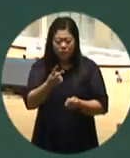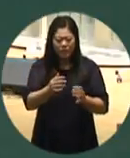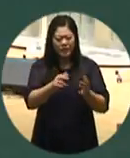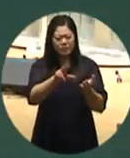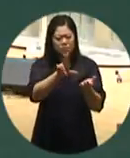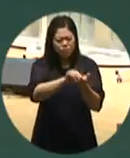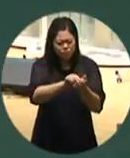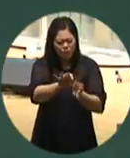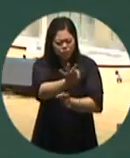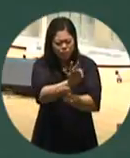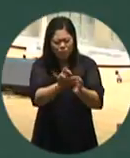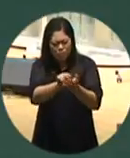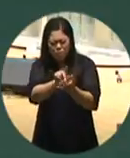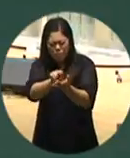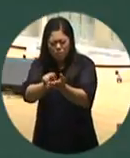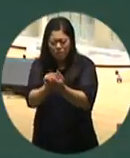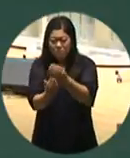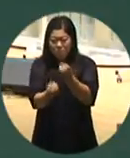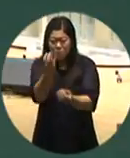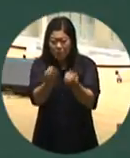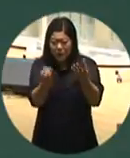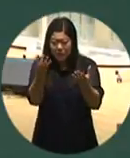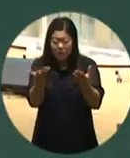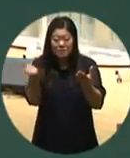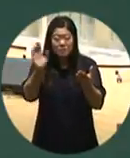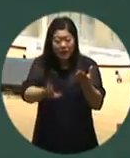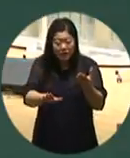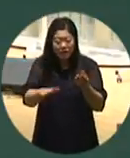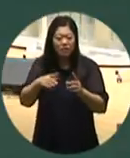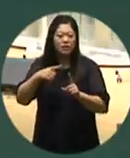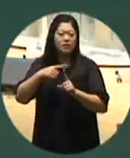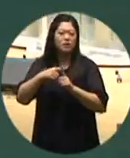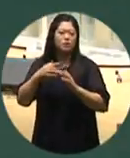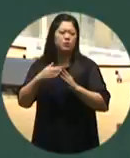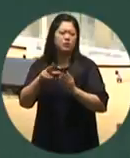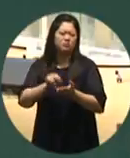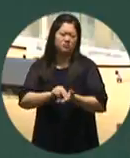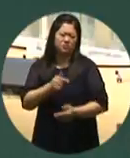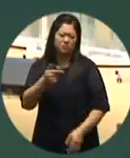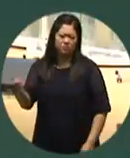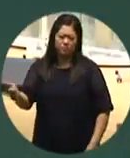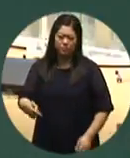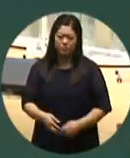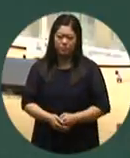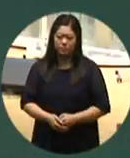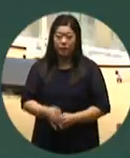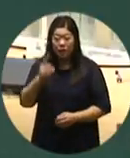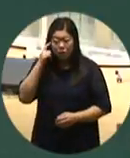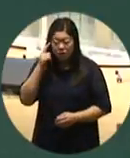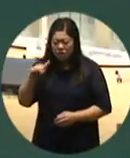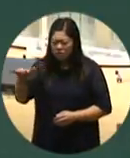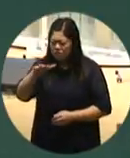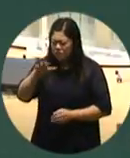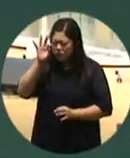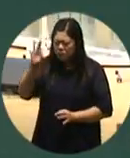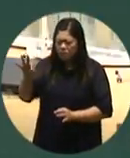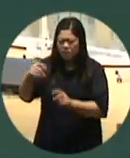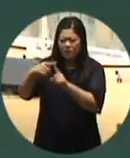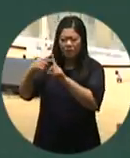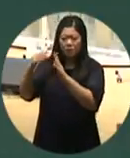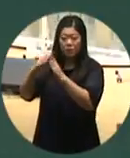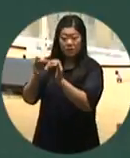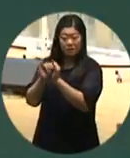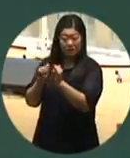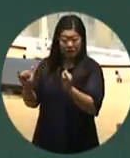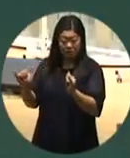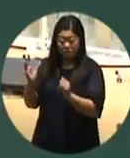And also, a bigger problem is what's happening in the church. 아, 성도님들이 전혀 힘을 못 쓰고 있구나. Church believers, they are